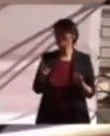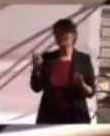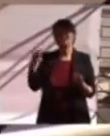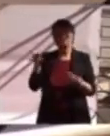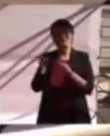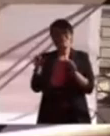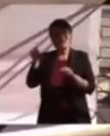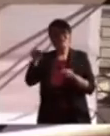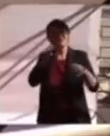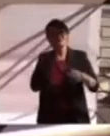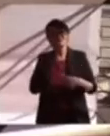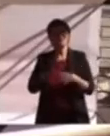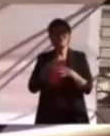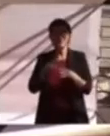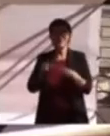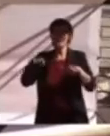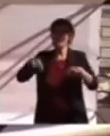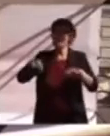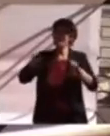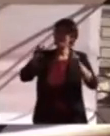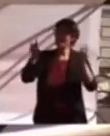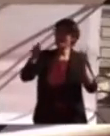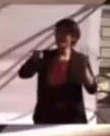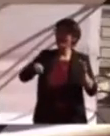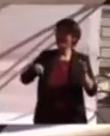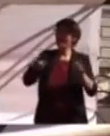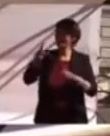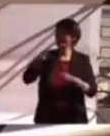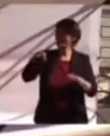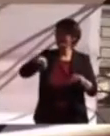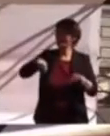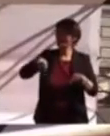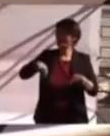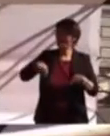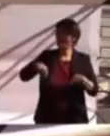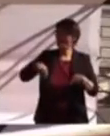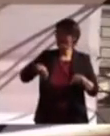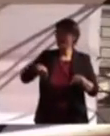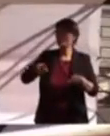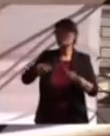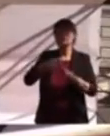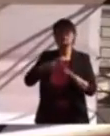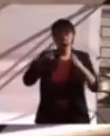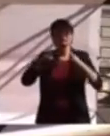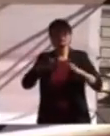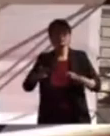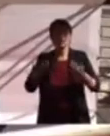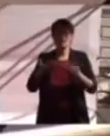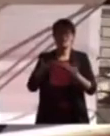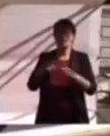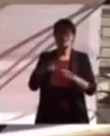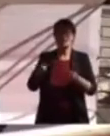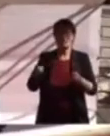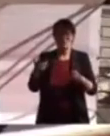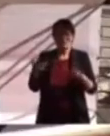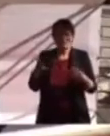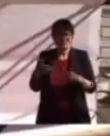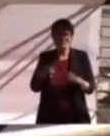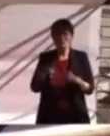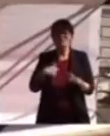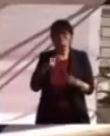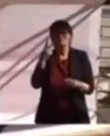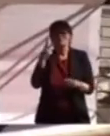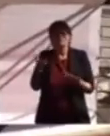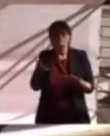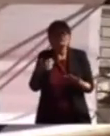con le riflessioni di studi che avete fatto noi stiamo vedendo che ci sono già dei servizi sanitari regionali che vanno